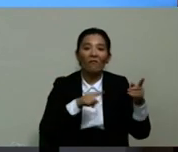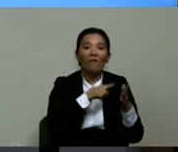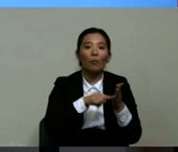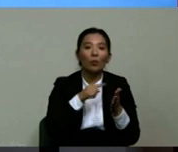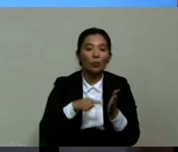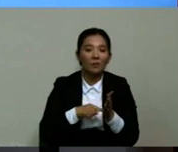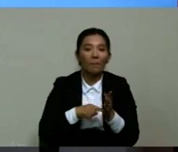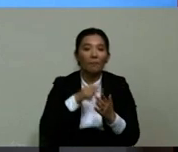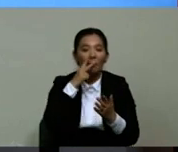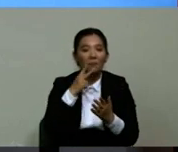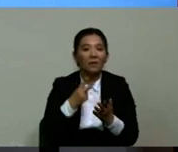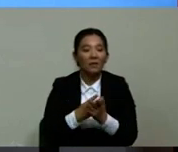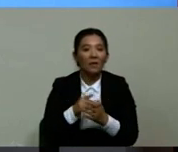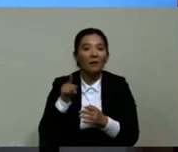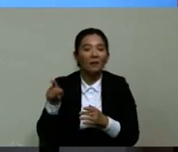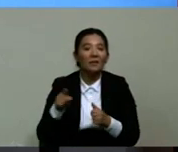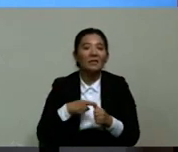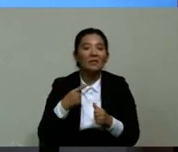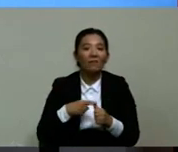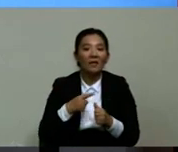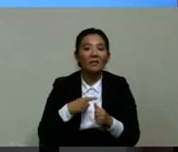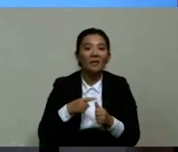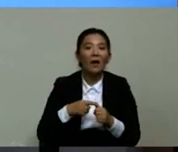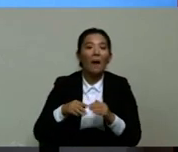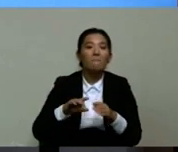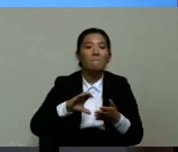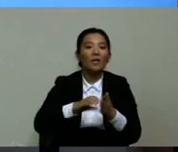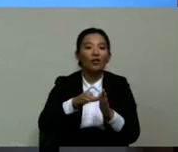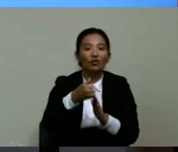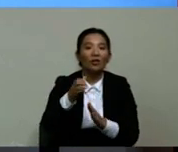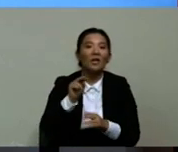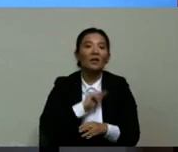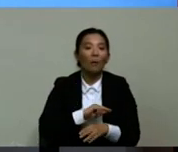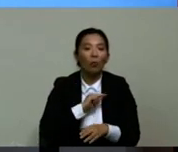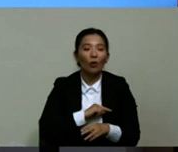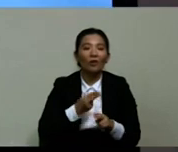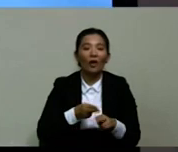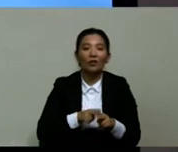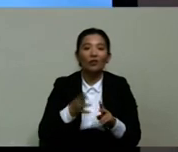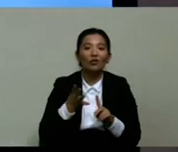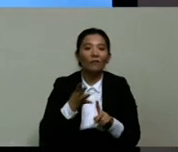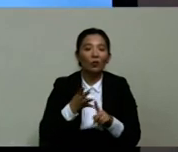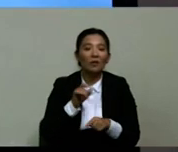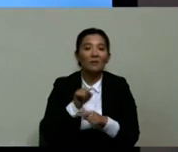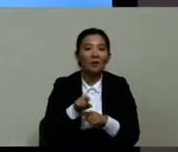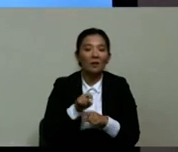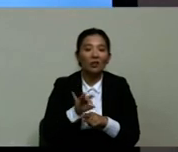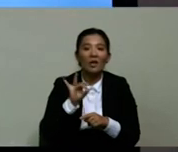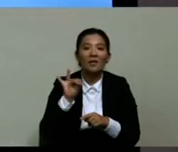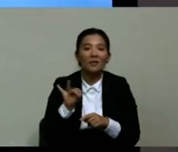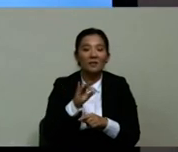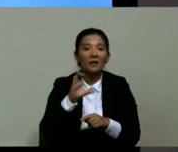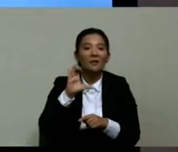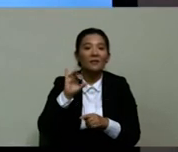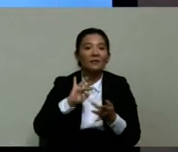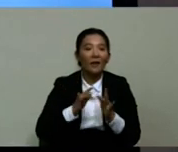вопросы. Посмотрите, она называется «Плиточные работы». Это 4-я задача из